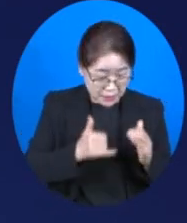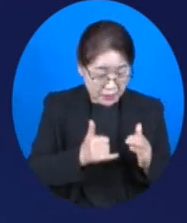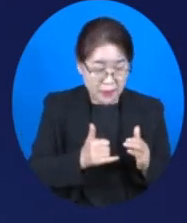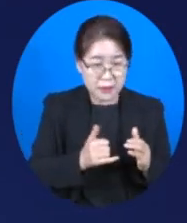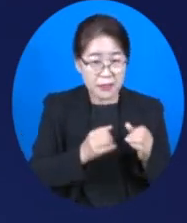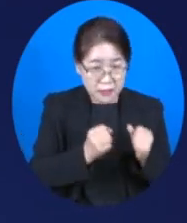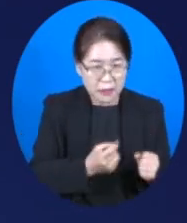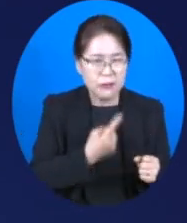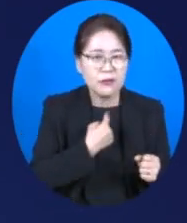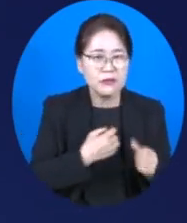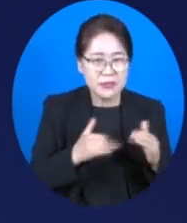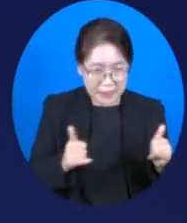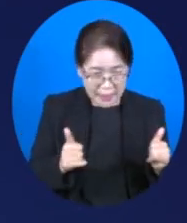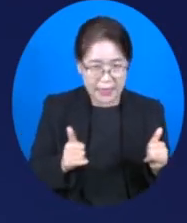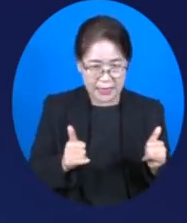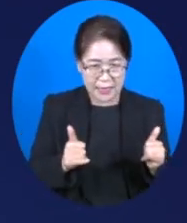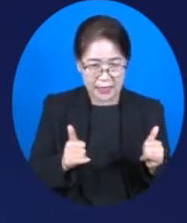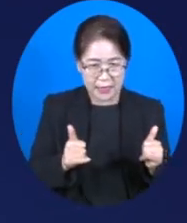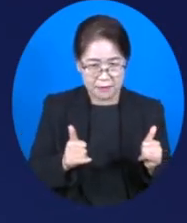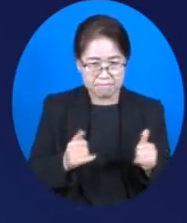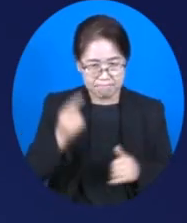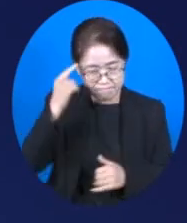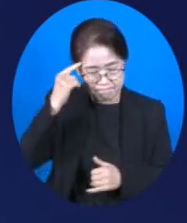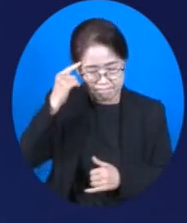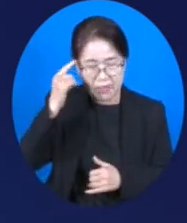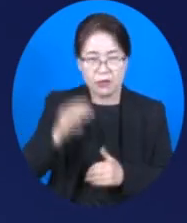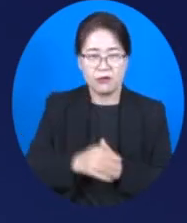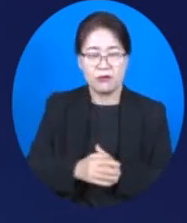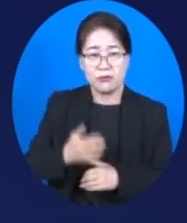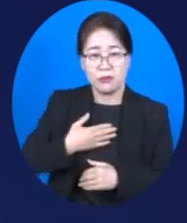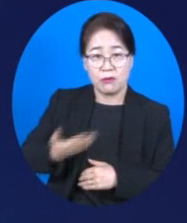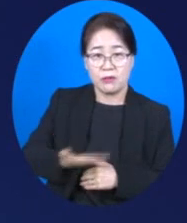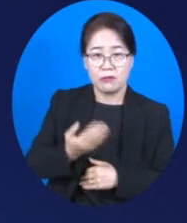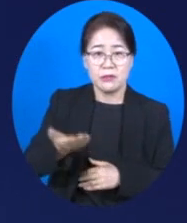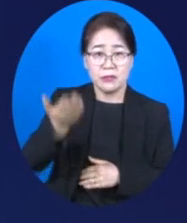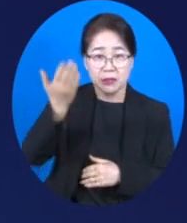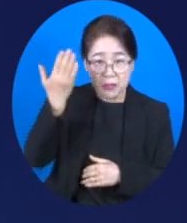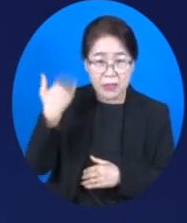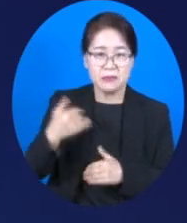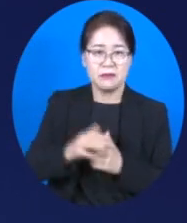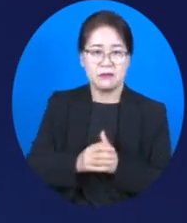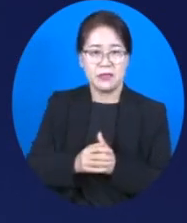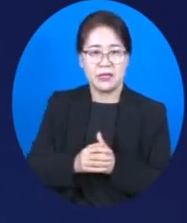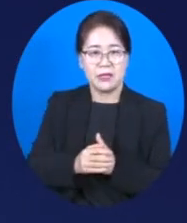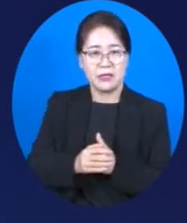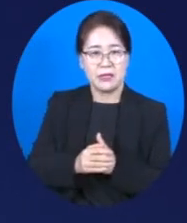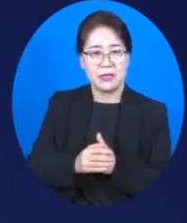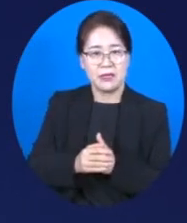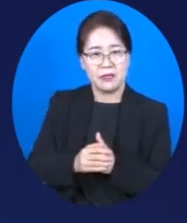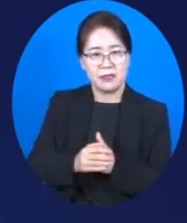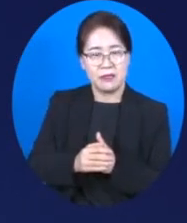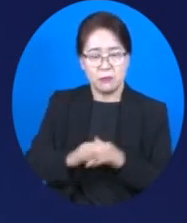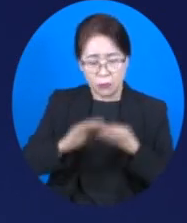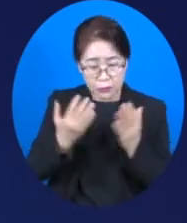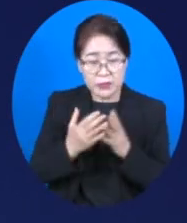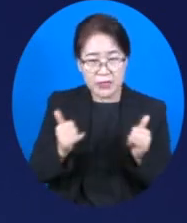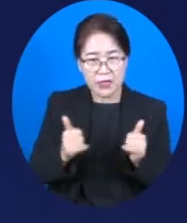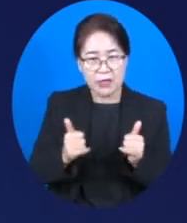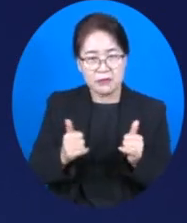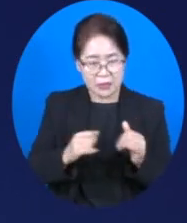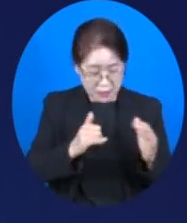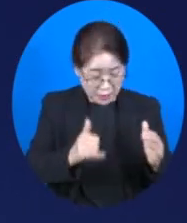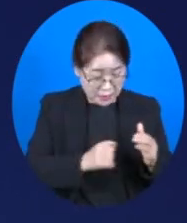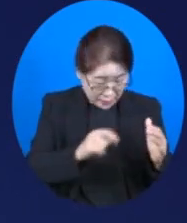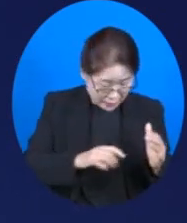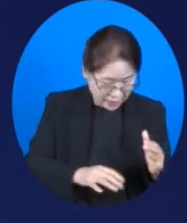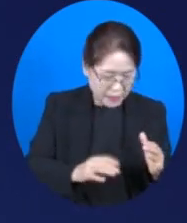있었던 자임을 전제로 한 말씀이죠. 그렇습니다. 저와 여러분은 과거에 한 사람도 예외 없이 이 세상 속에